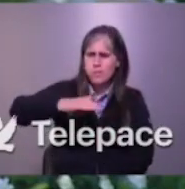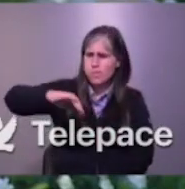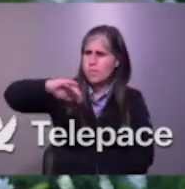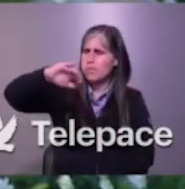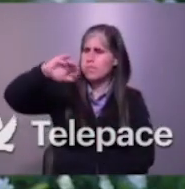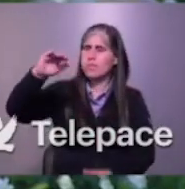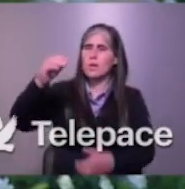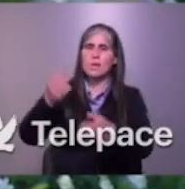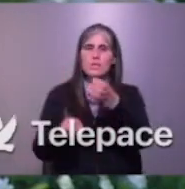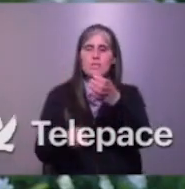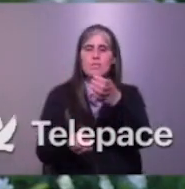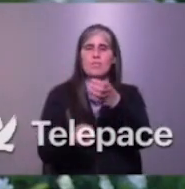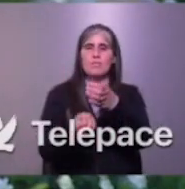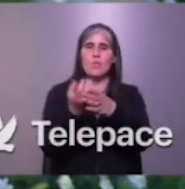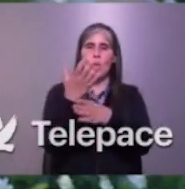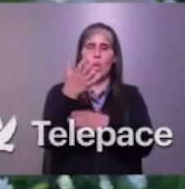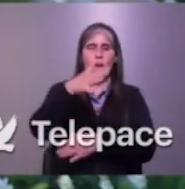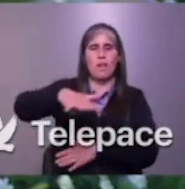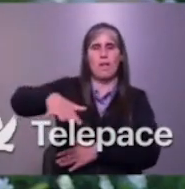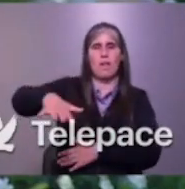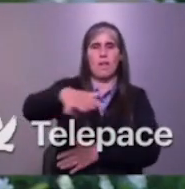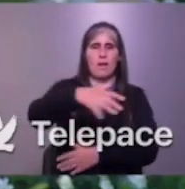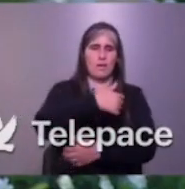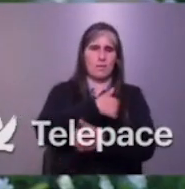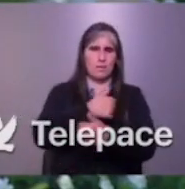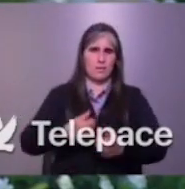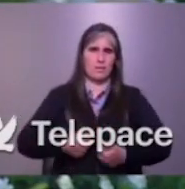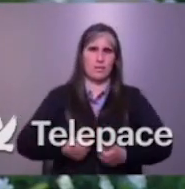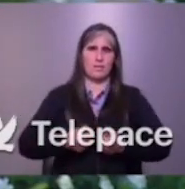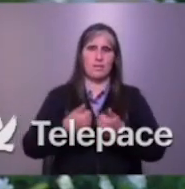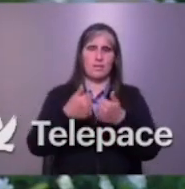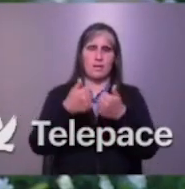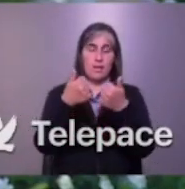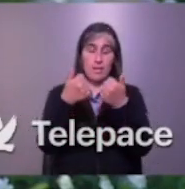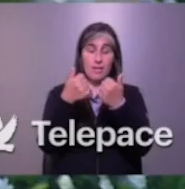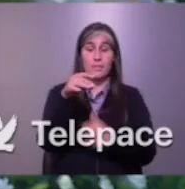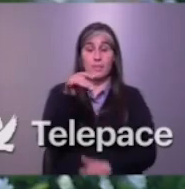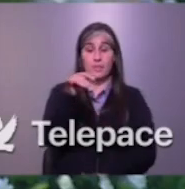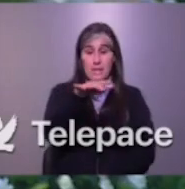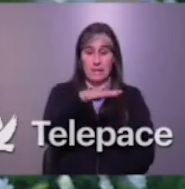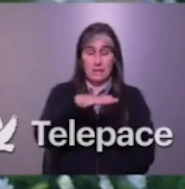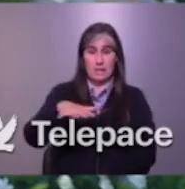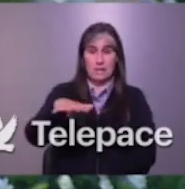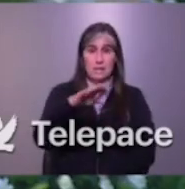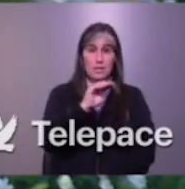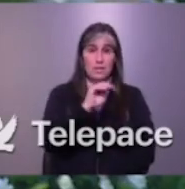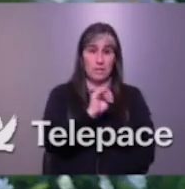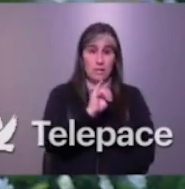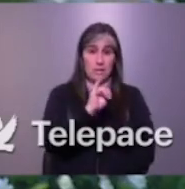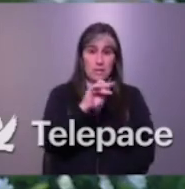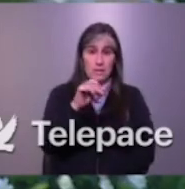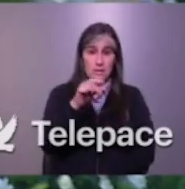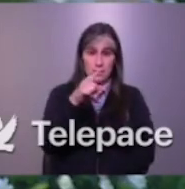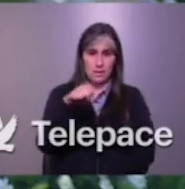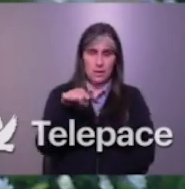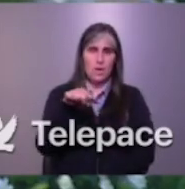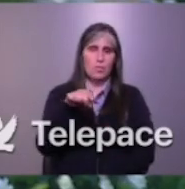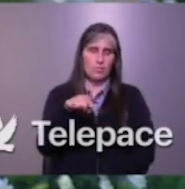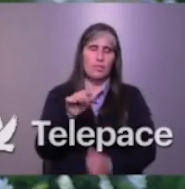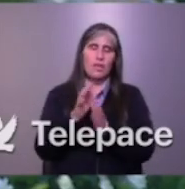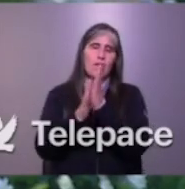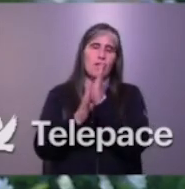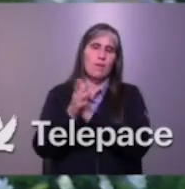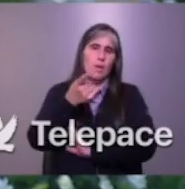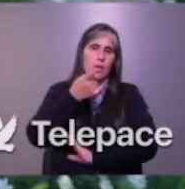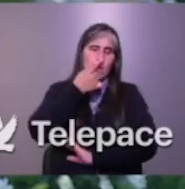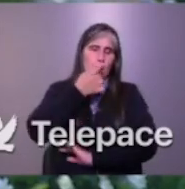Fondamenta sono sui monti santi. Il Signore ama le porte di Sion più di tutte